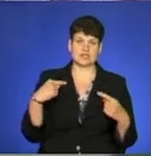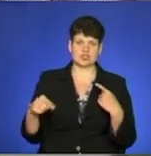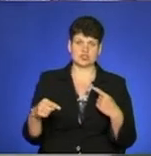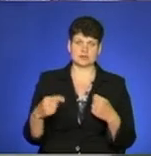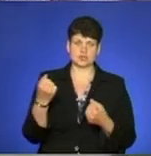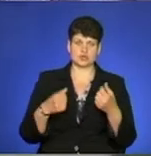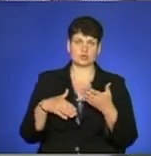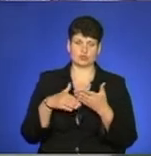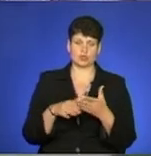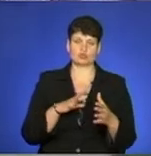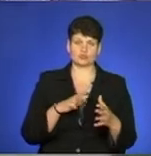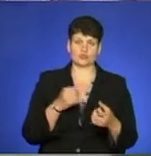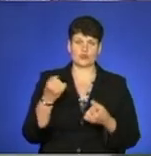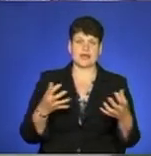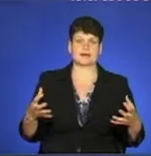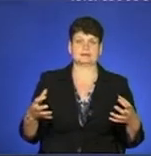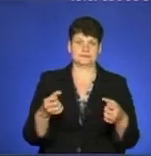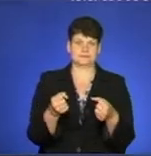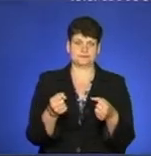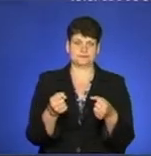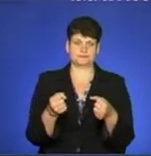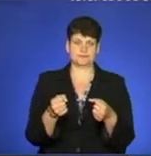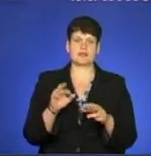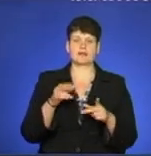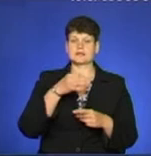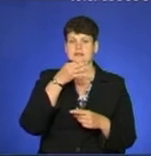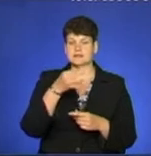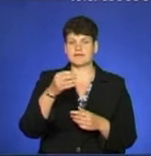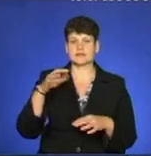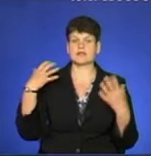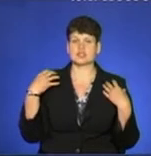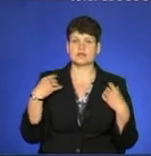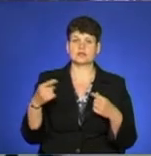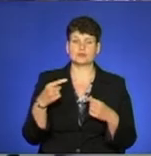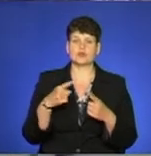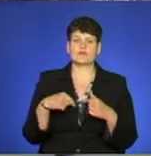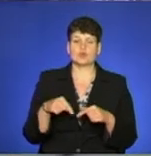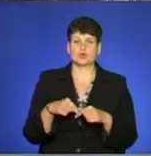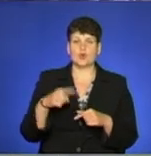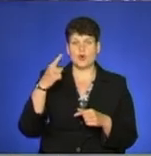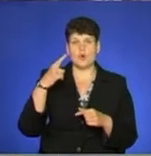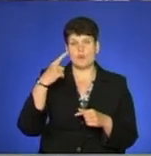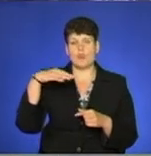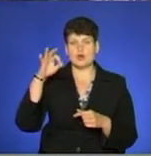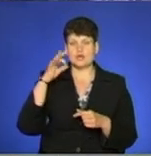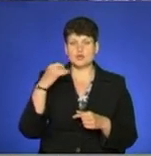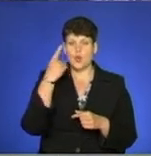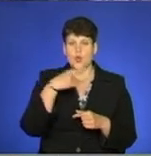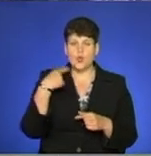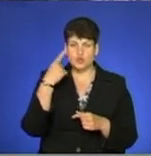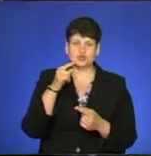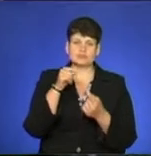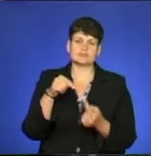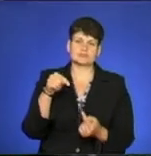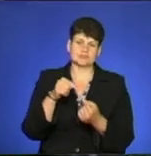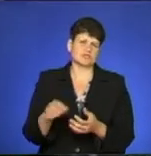допомогу і водія було затримано. Як повідомив начальник Тернопільського відділу поліції Сергій Гаврилюк, особу крадія поліцейські